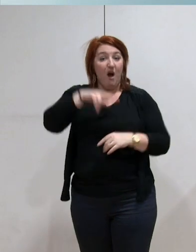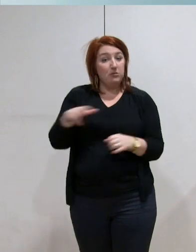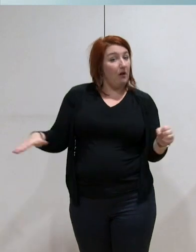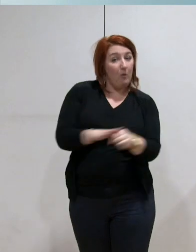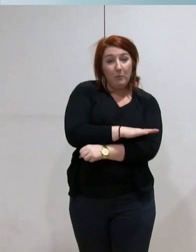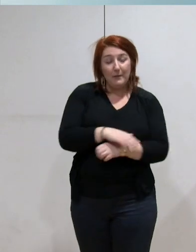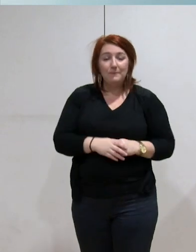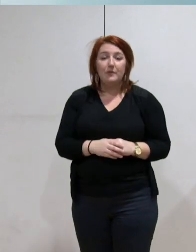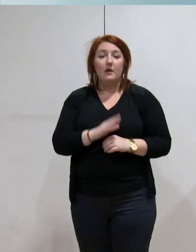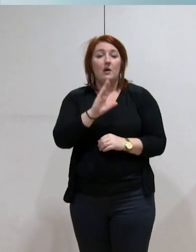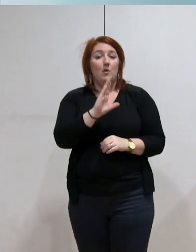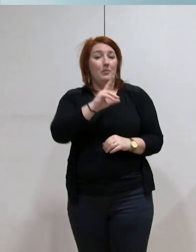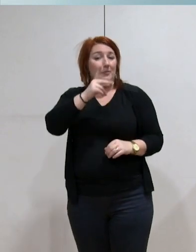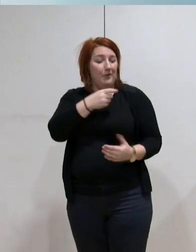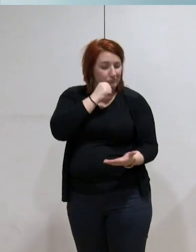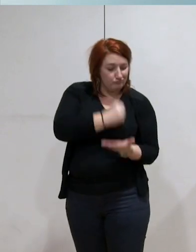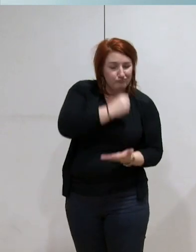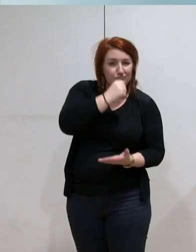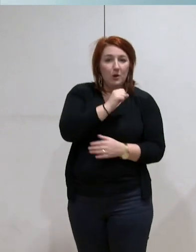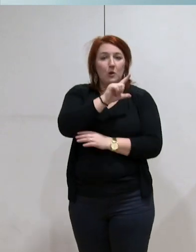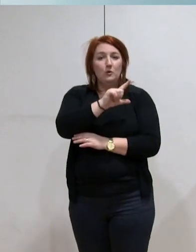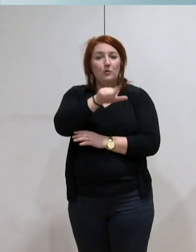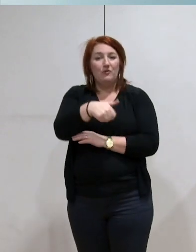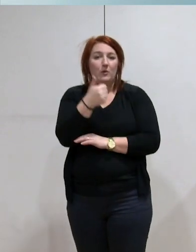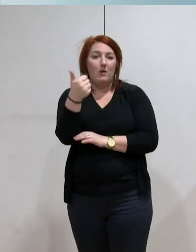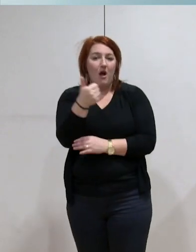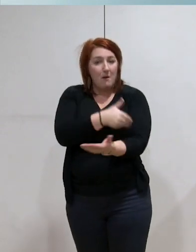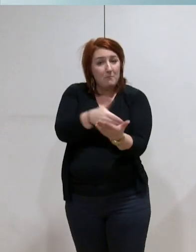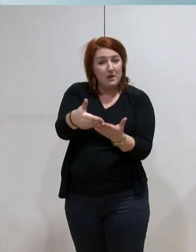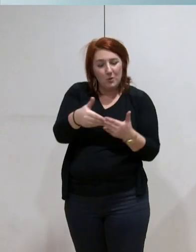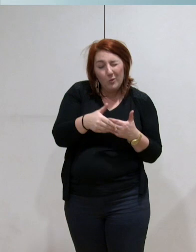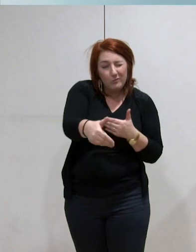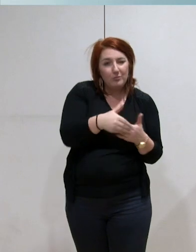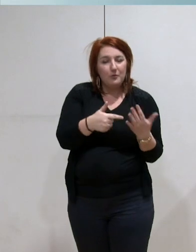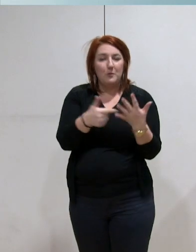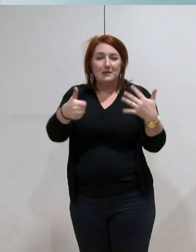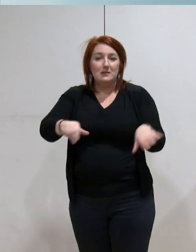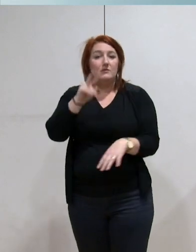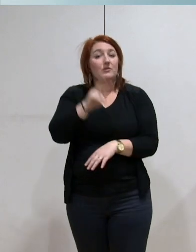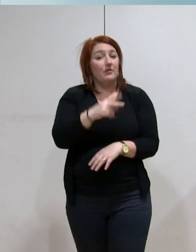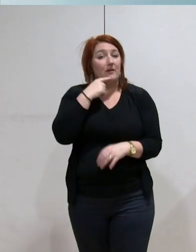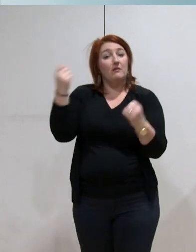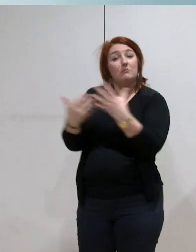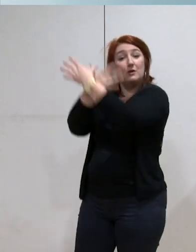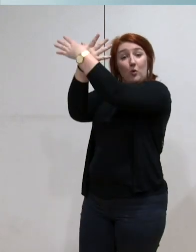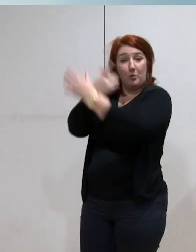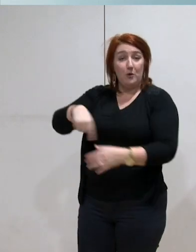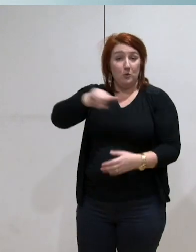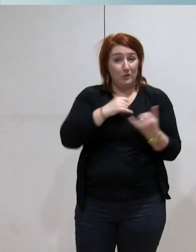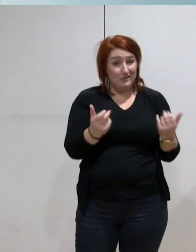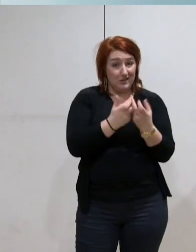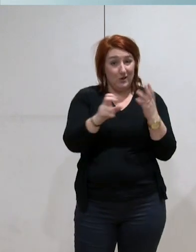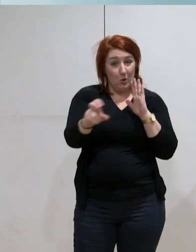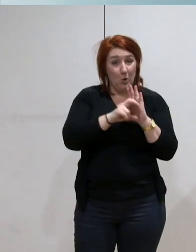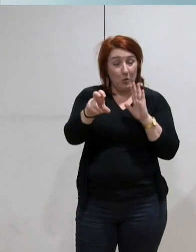2 million 1 pour 2016 à grenome nous allons donc plus loin que le droit commun de la métropole avec un accent sur la